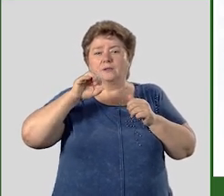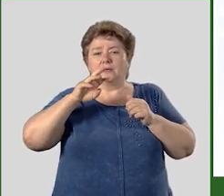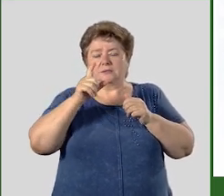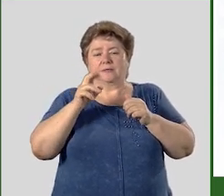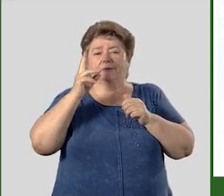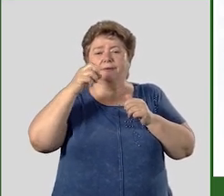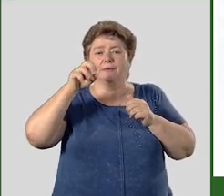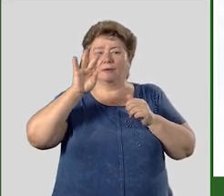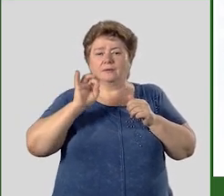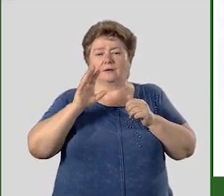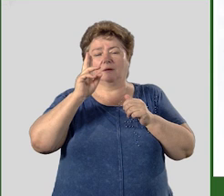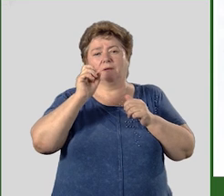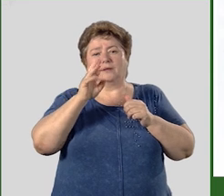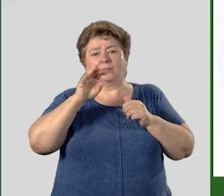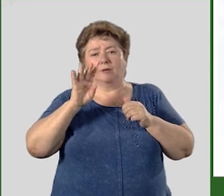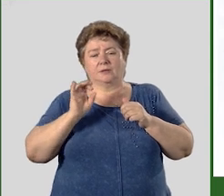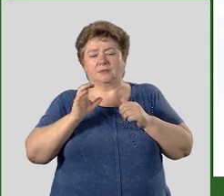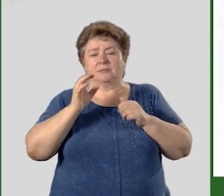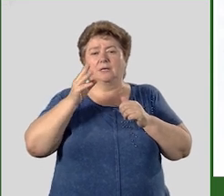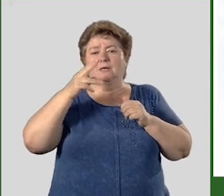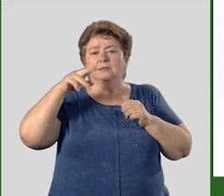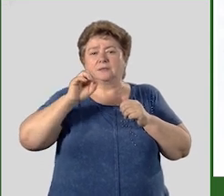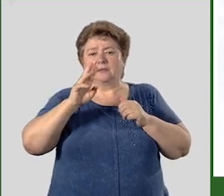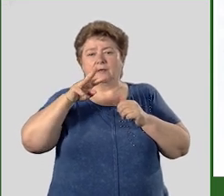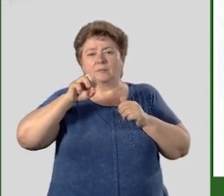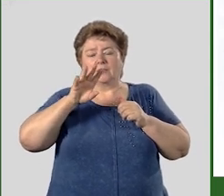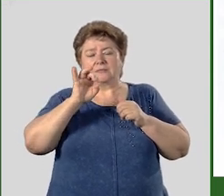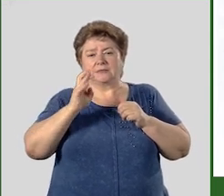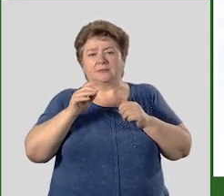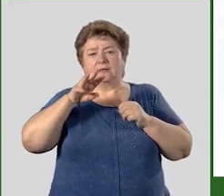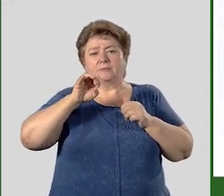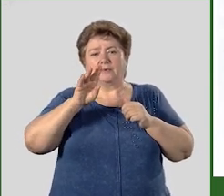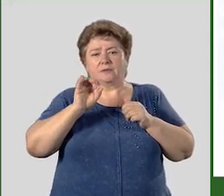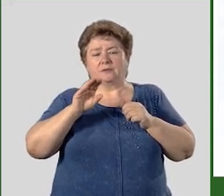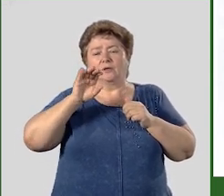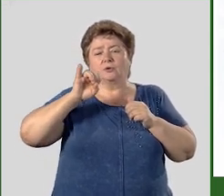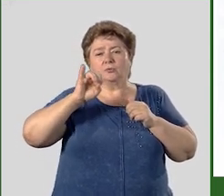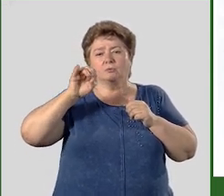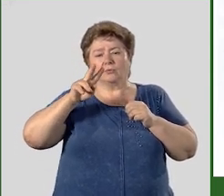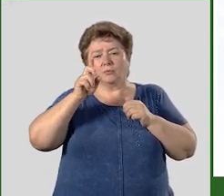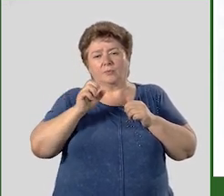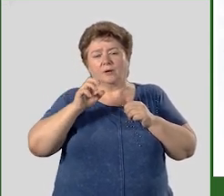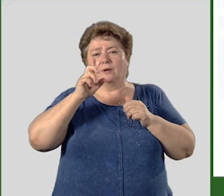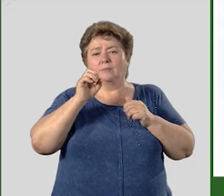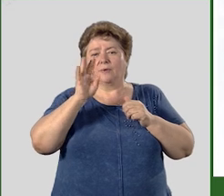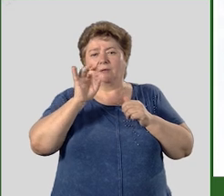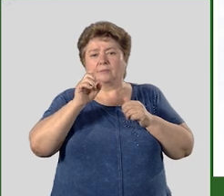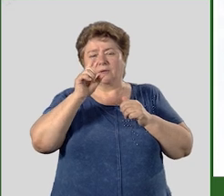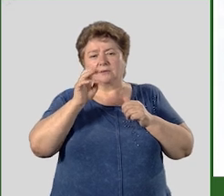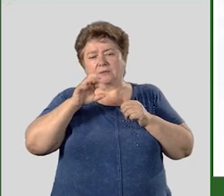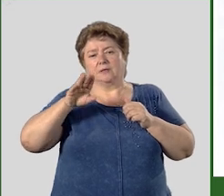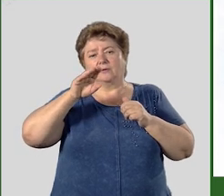кедра, кипарис, дикая маслина, мирт, ююба, берберская